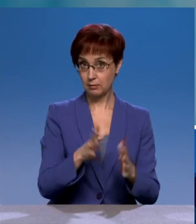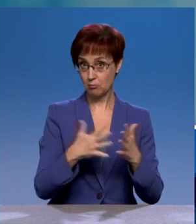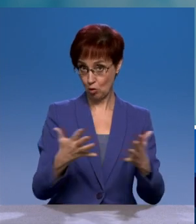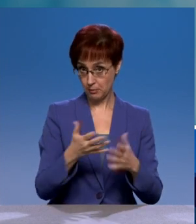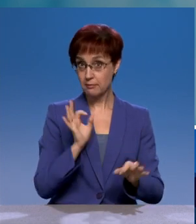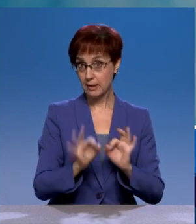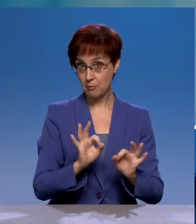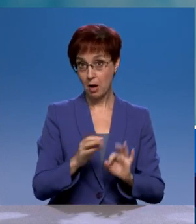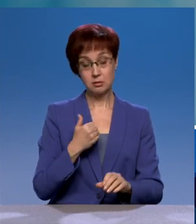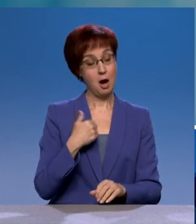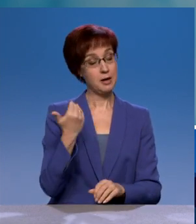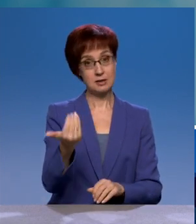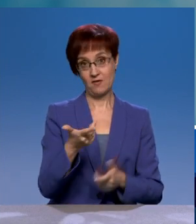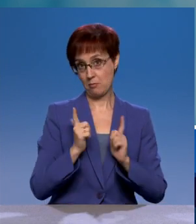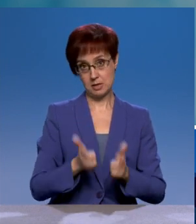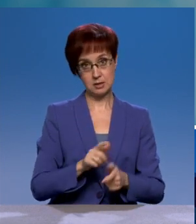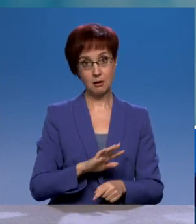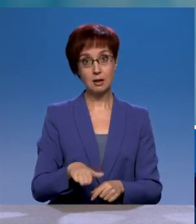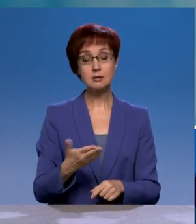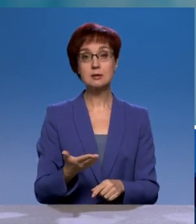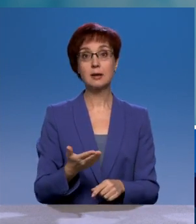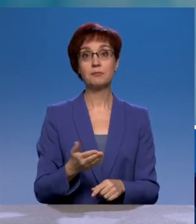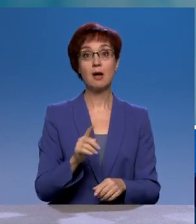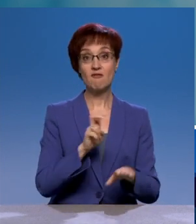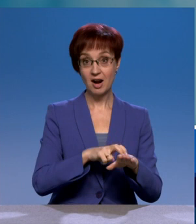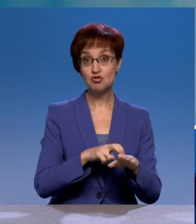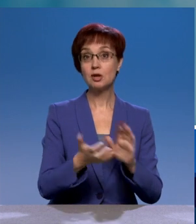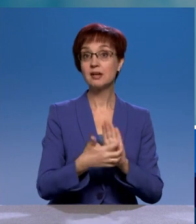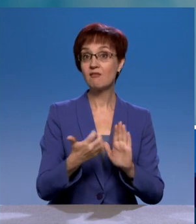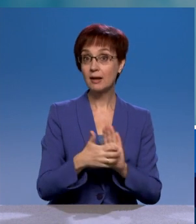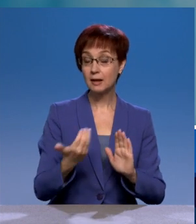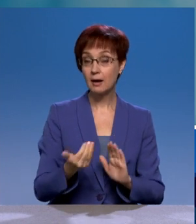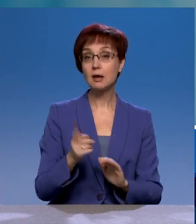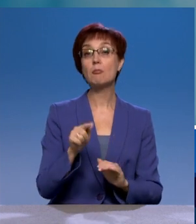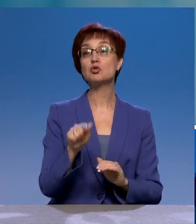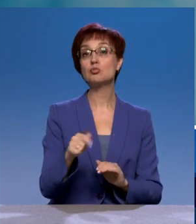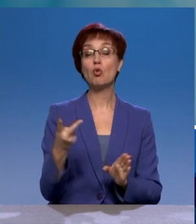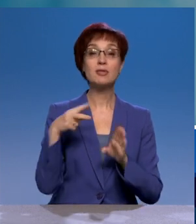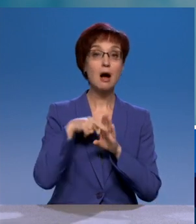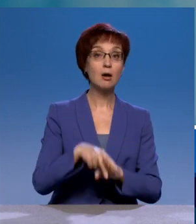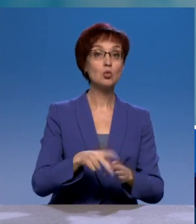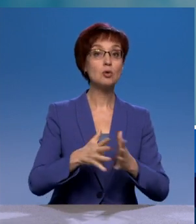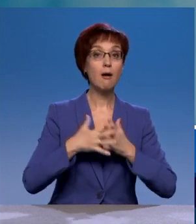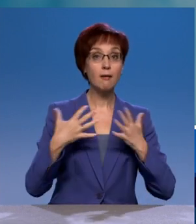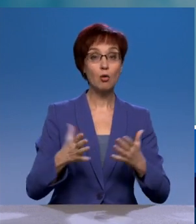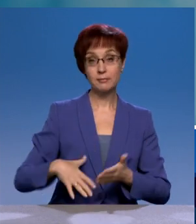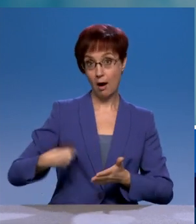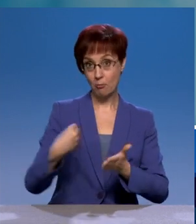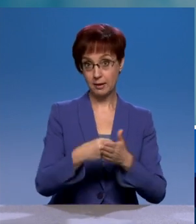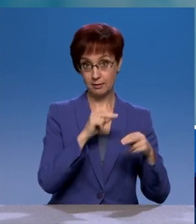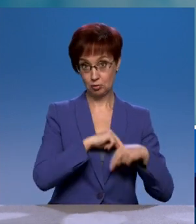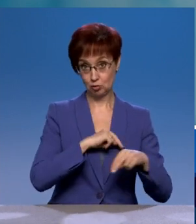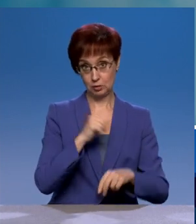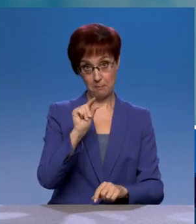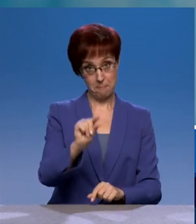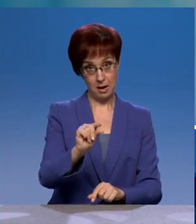ваши телезрители. Их не хватает. А почему их не хватает? Нагрузка огромная, оплата труда маленькая. Они выгорают. А мы хотим, чтобы люди улучшало здоровье